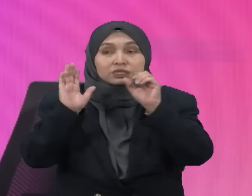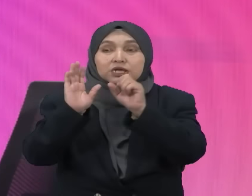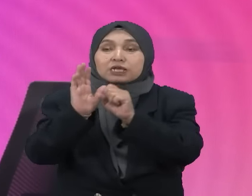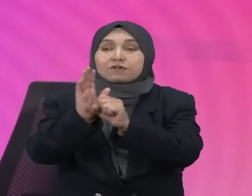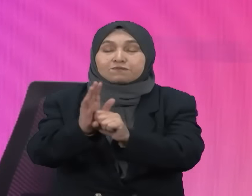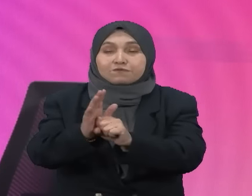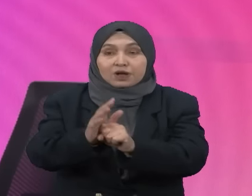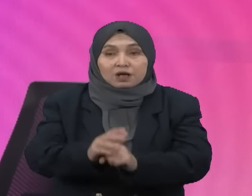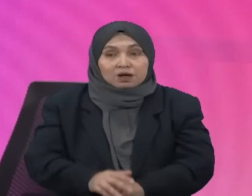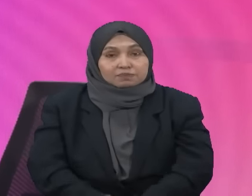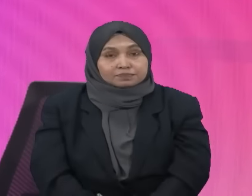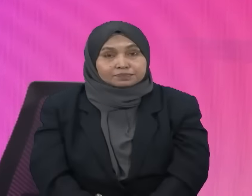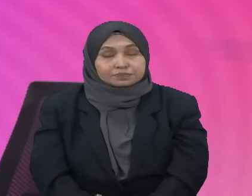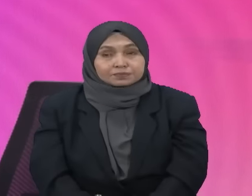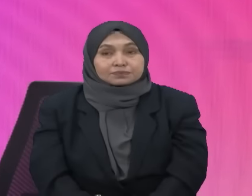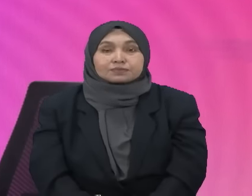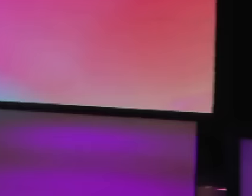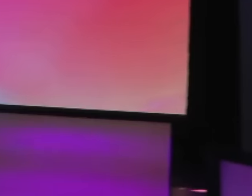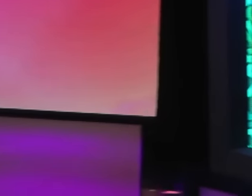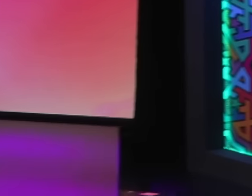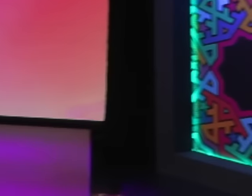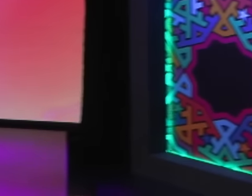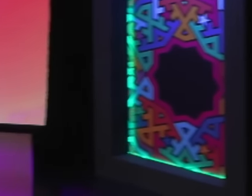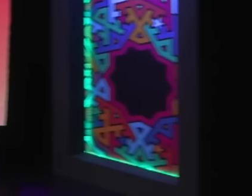solat, infaq.